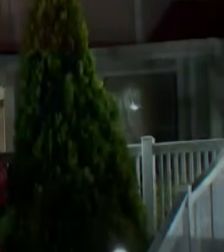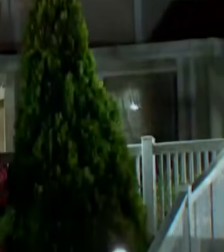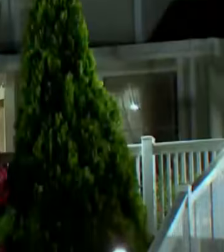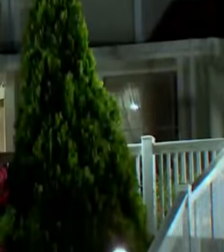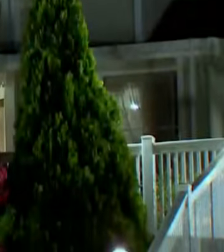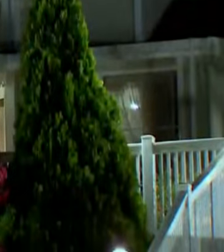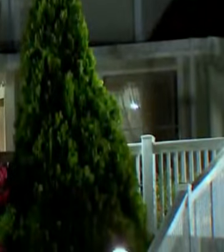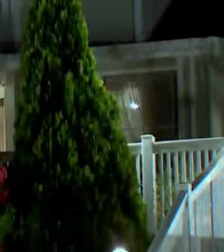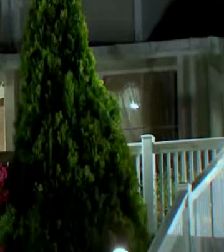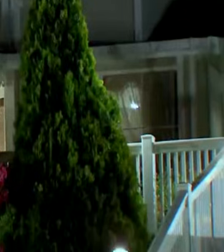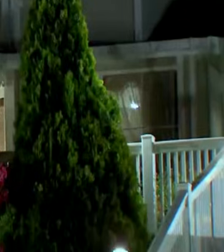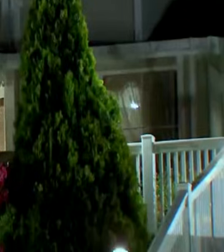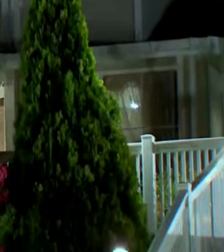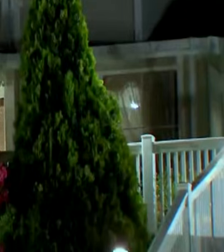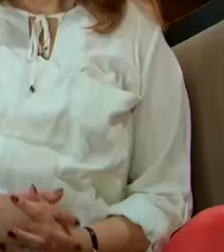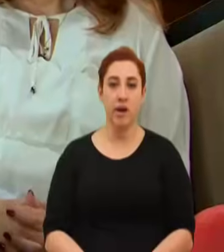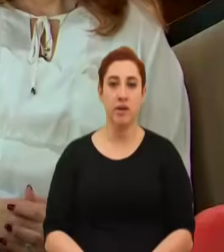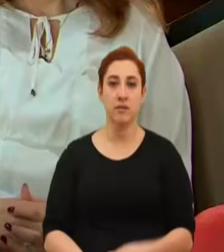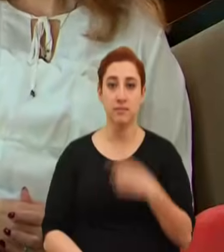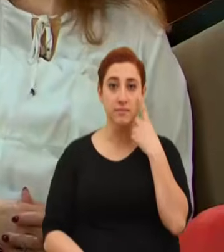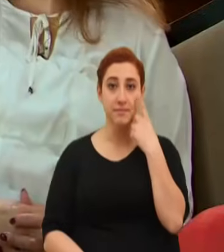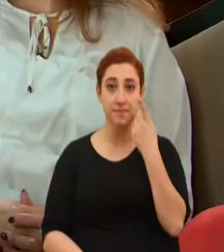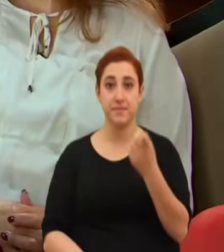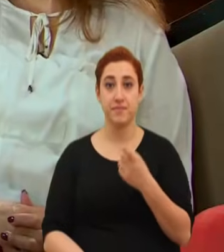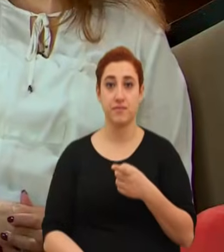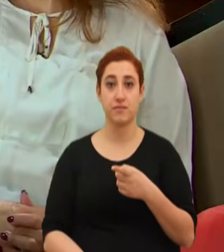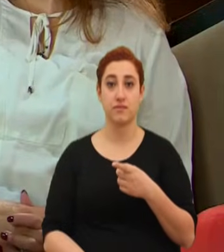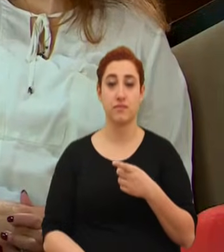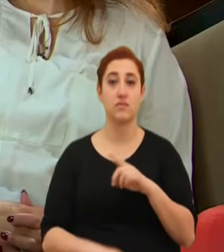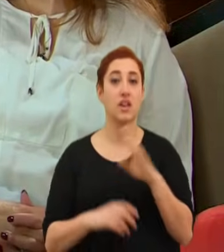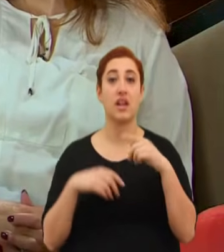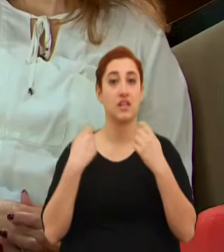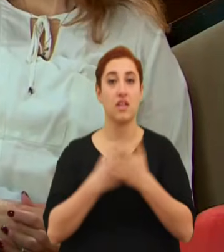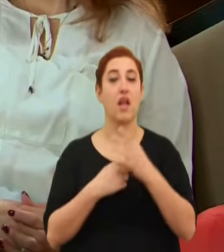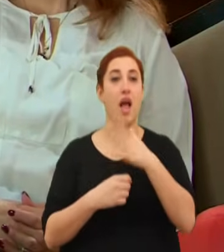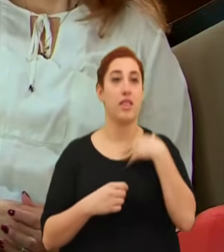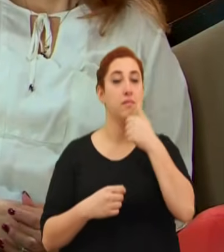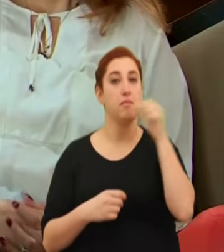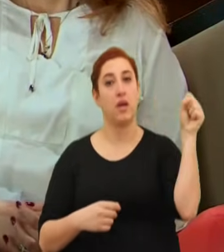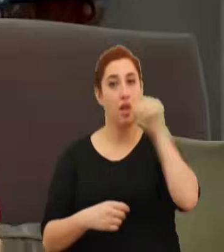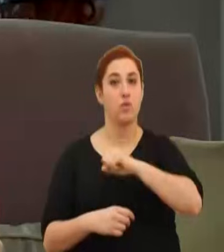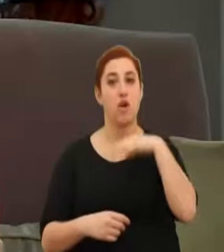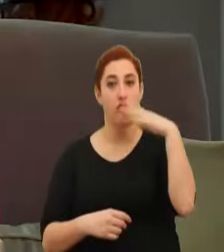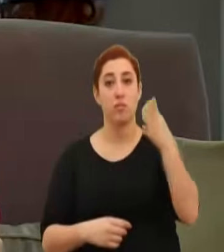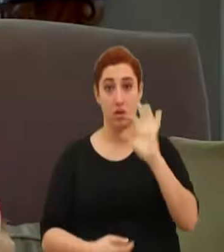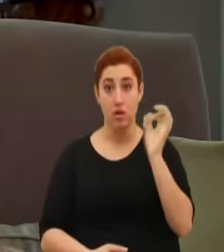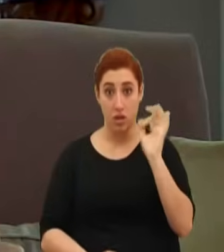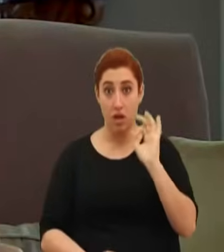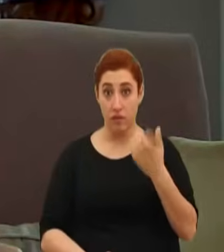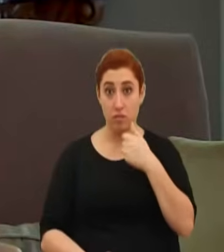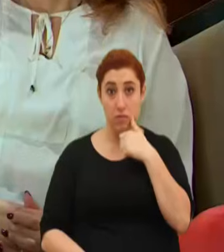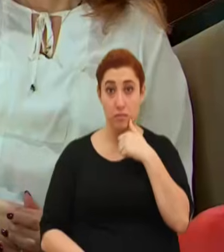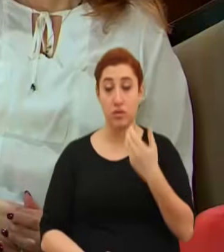Gece vakti villanın bahçeden görünümü. Bak fırçayı atınca nasıl getiriyor anasını babasını yurt dışından. He